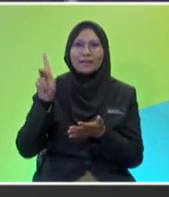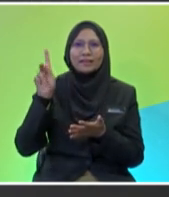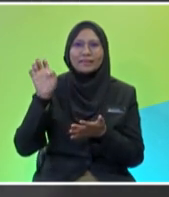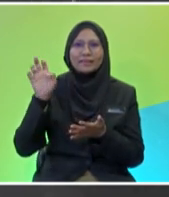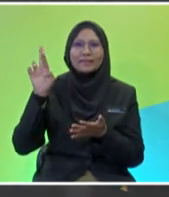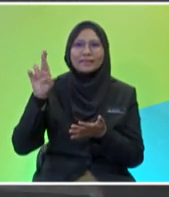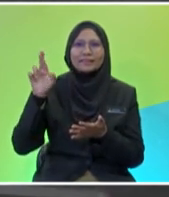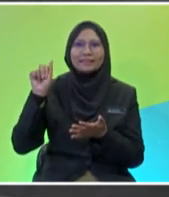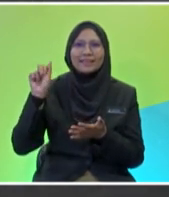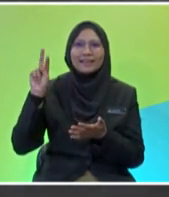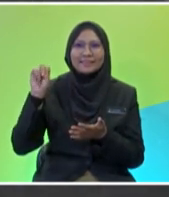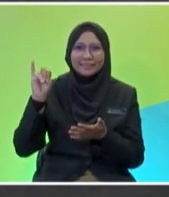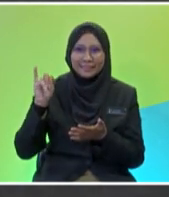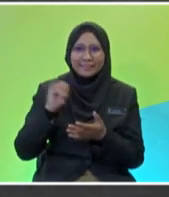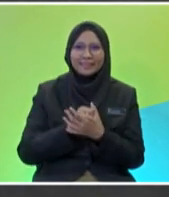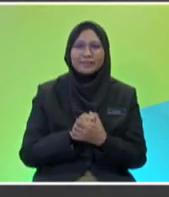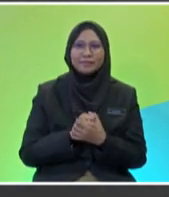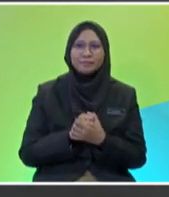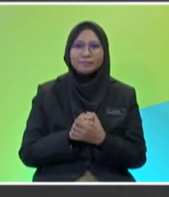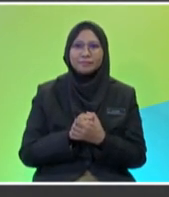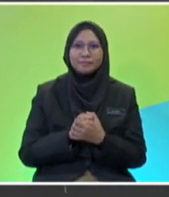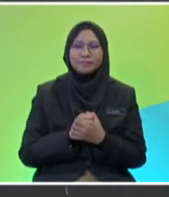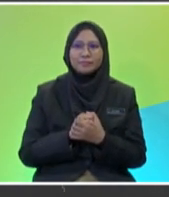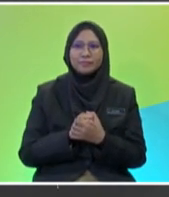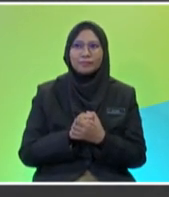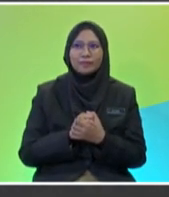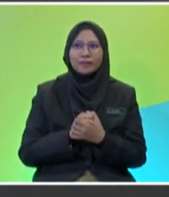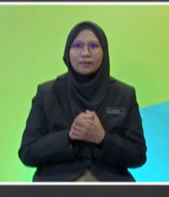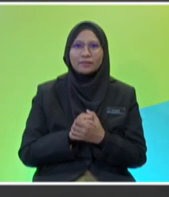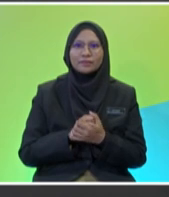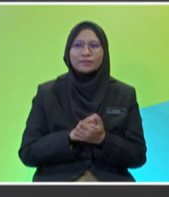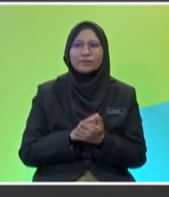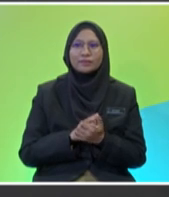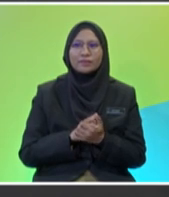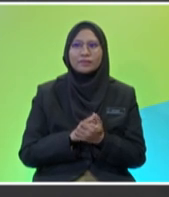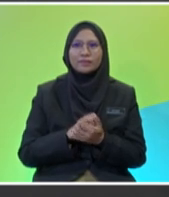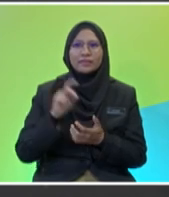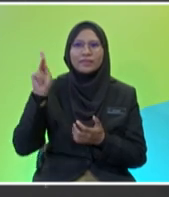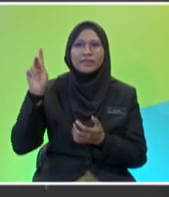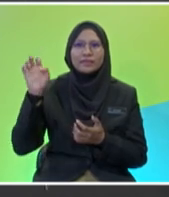saya berikan tadi kita Lihatlah bagaimana ukurannya itu menggunakan